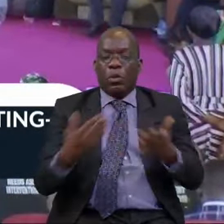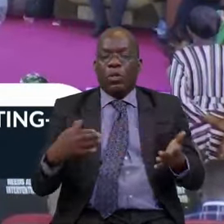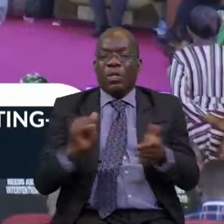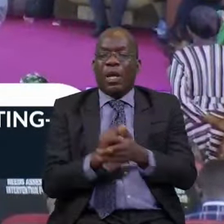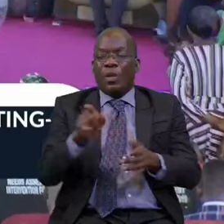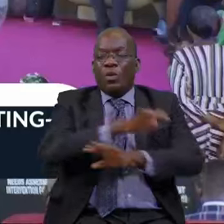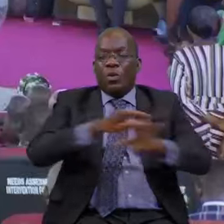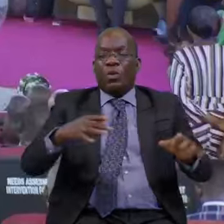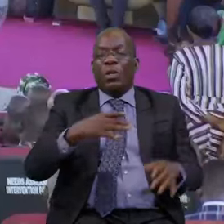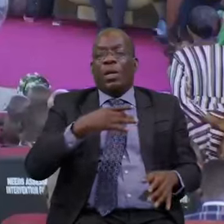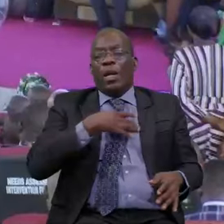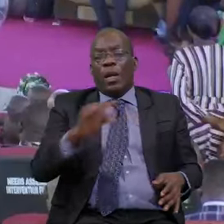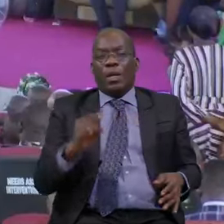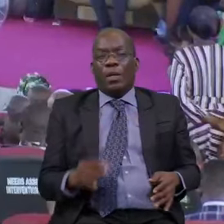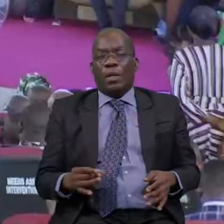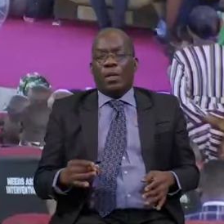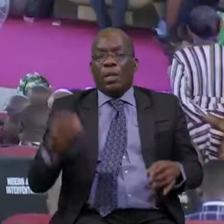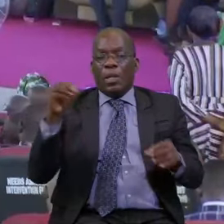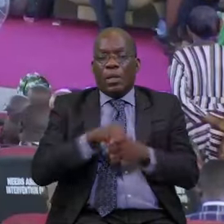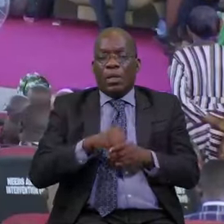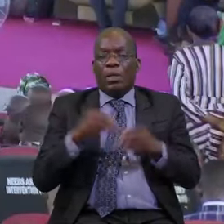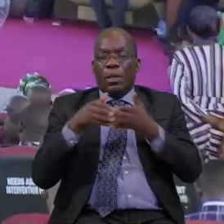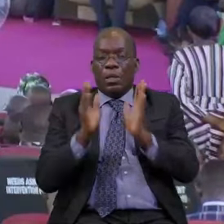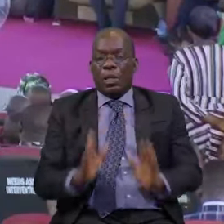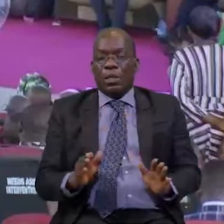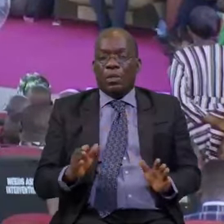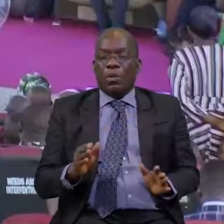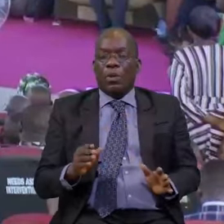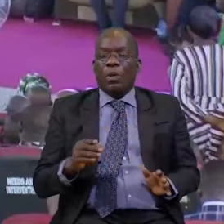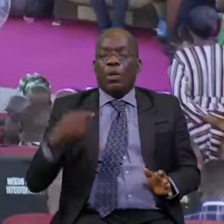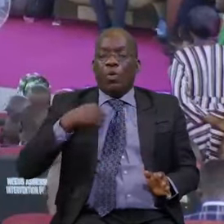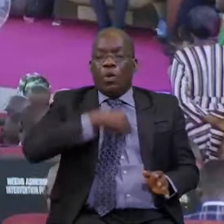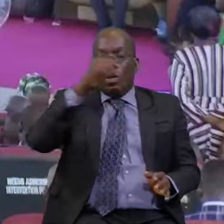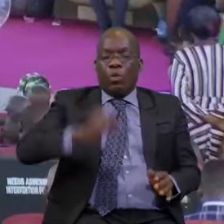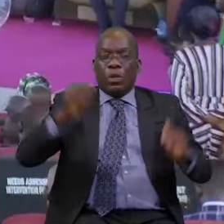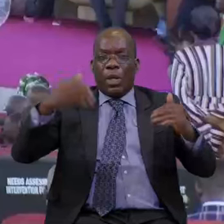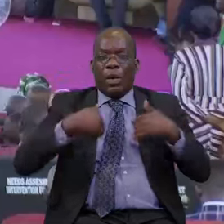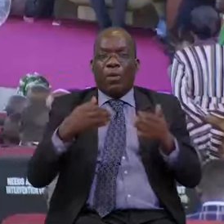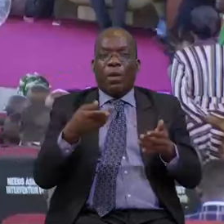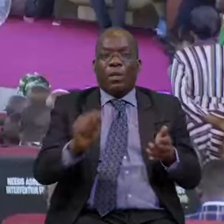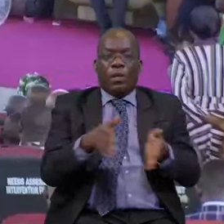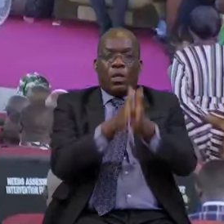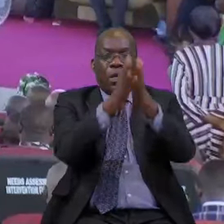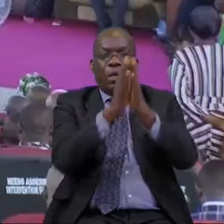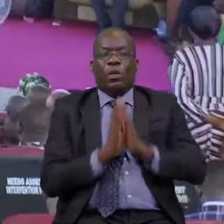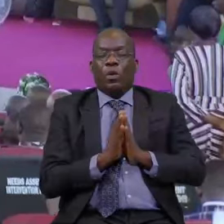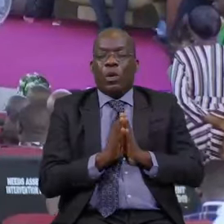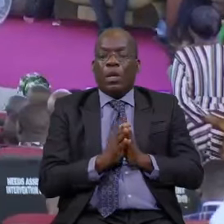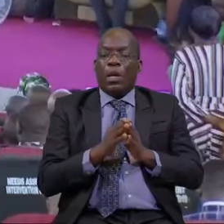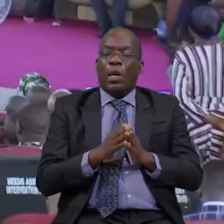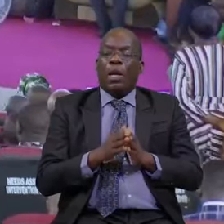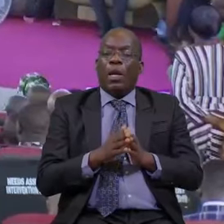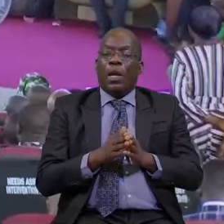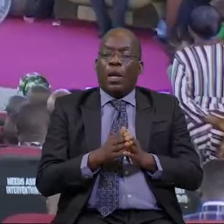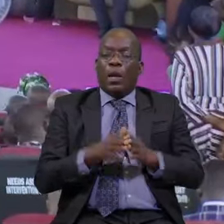vous n'appréciez pas. Et dans le leadership, vous devez avoir le pardon requis par